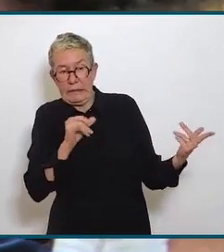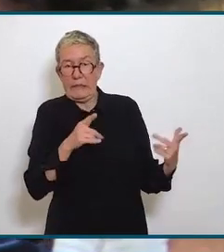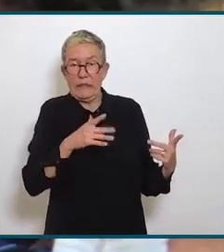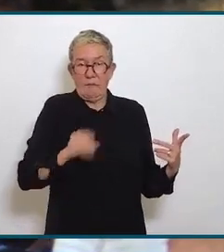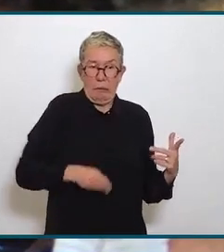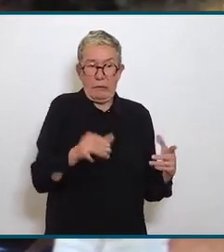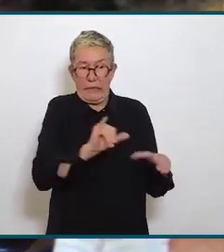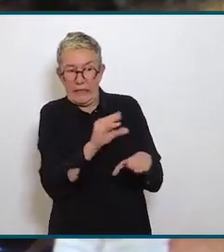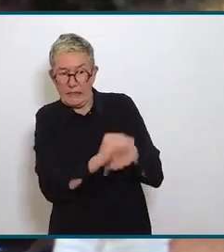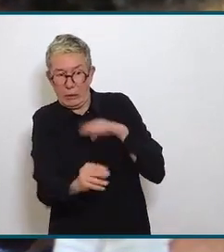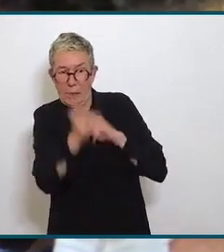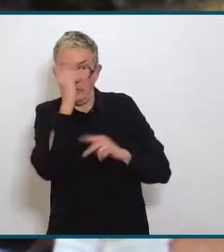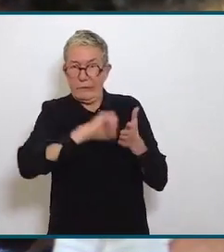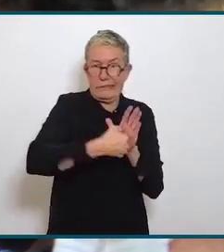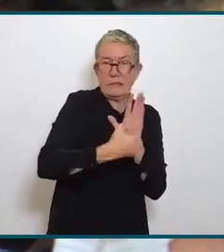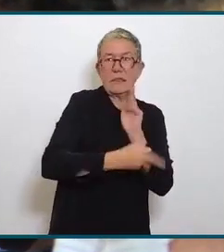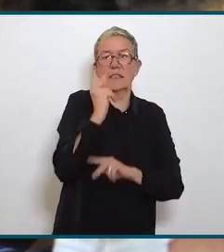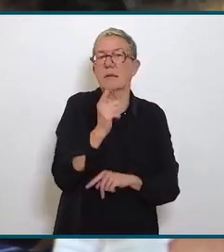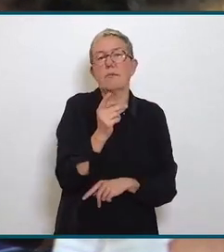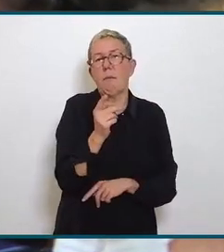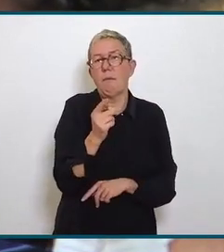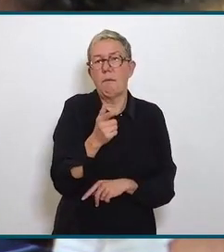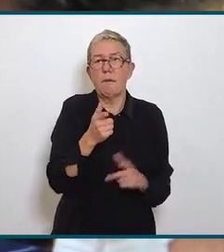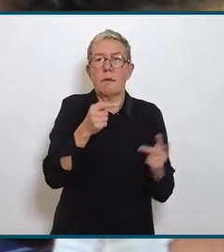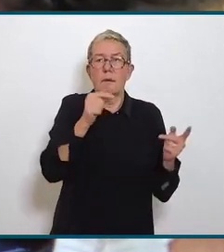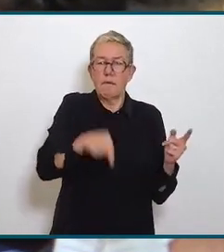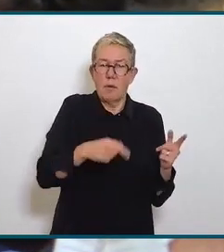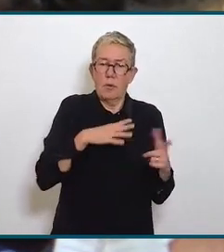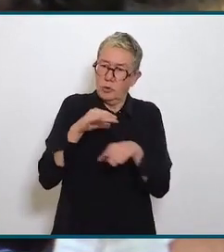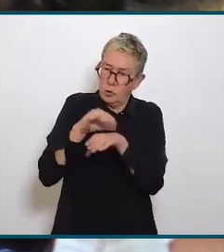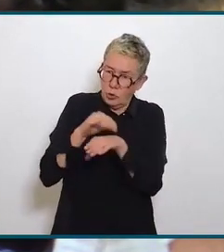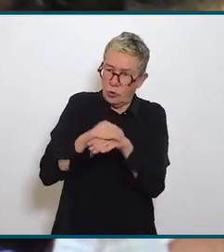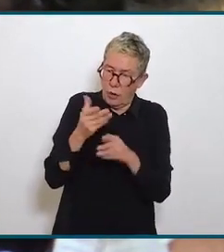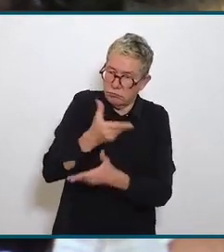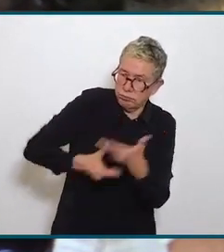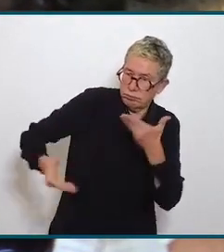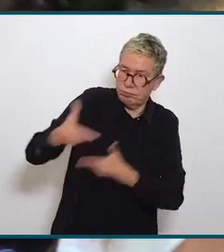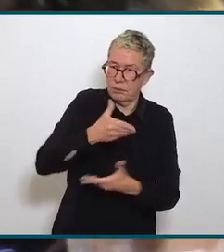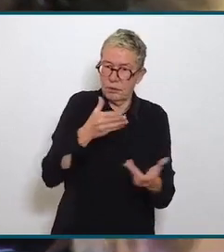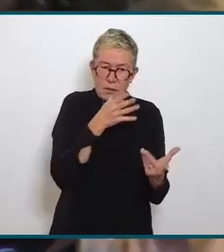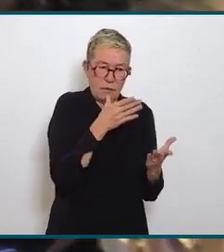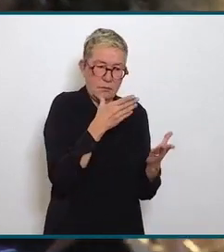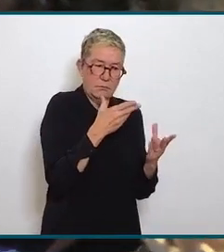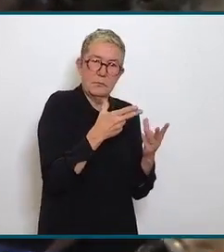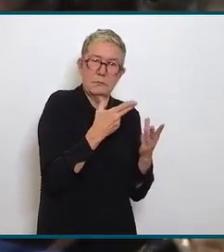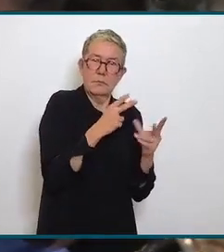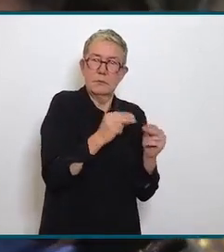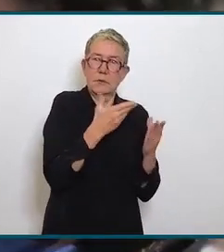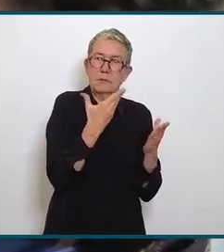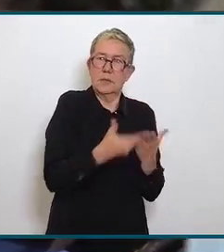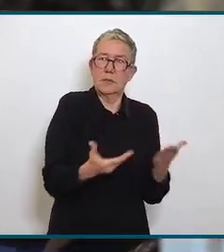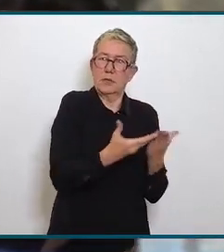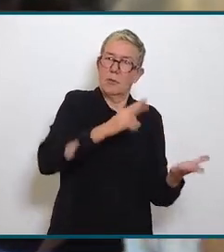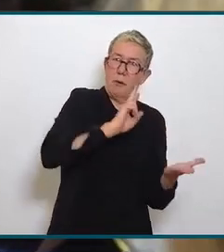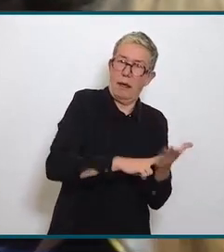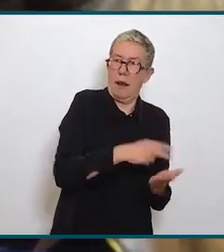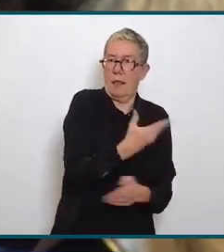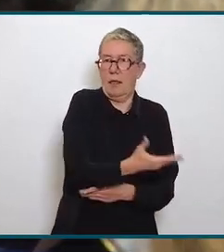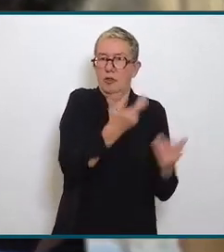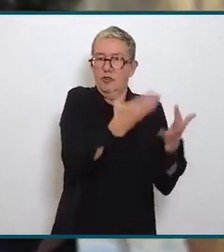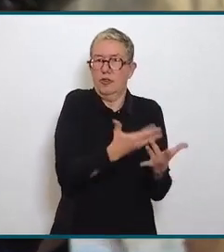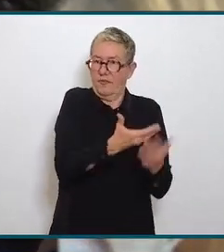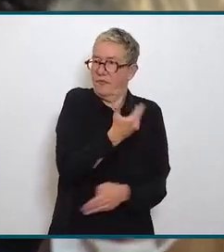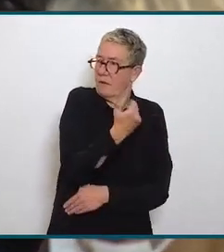pour notre ville. Il s'agit juste ici, ce soir, d'être factuel et de dire ce qu'il en est. Les chiffres, les